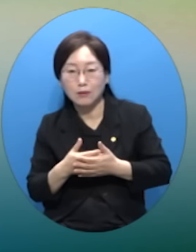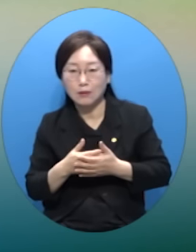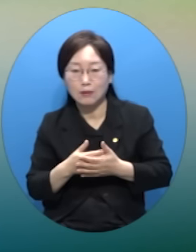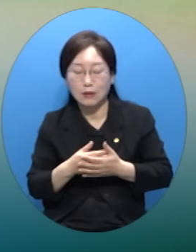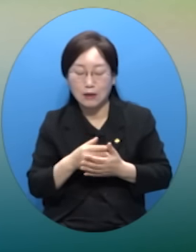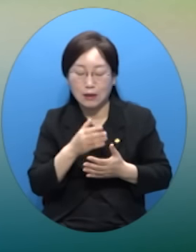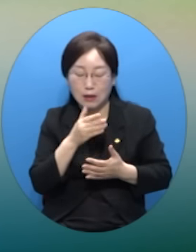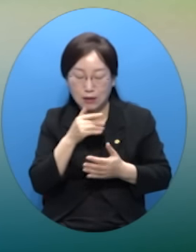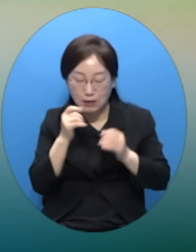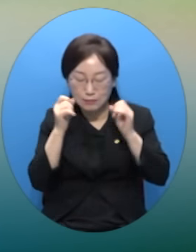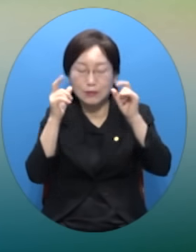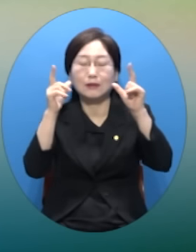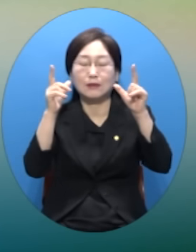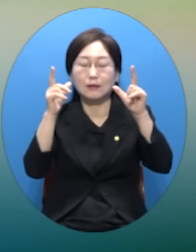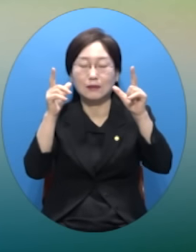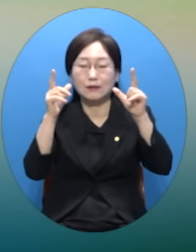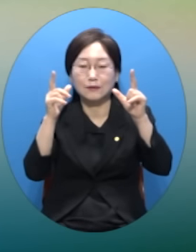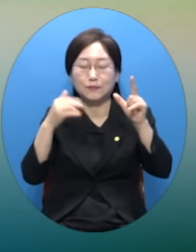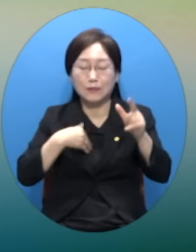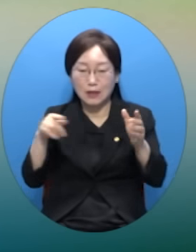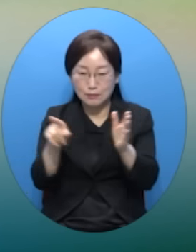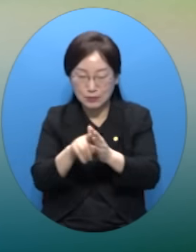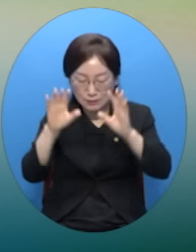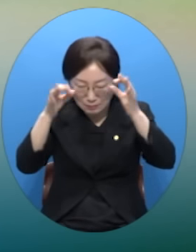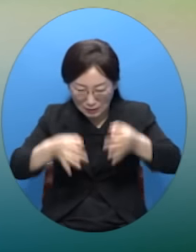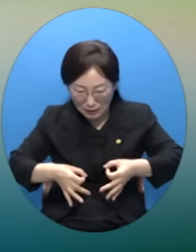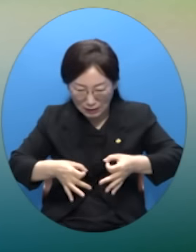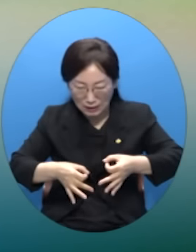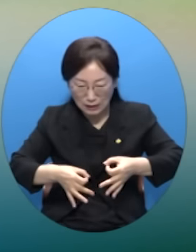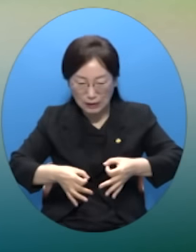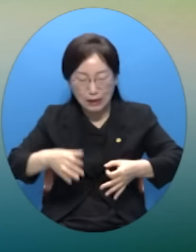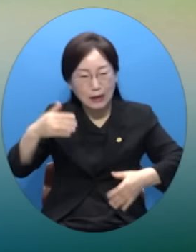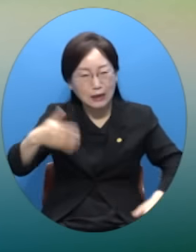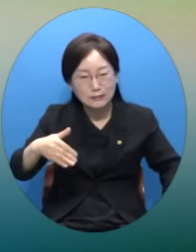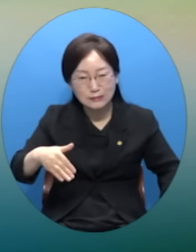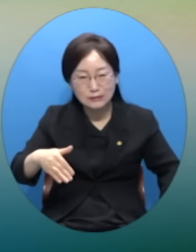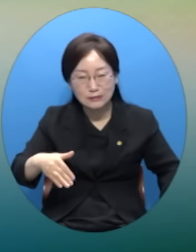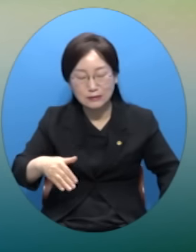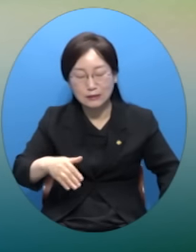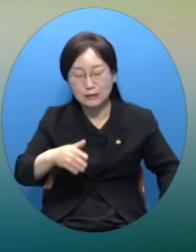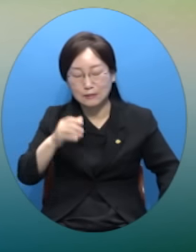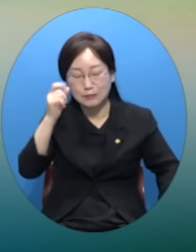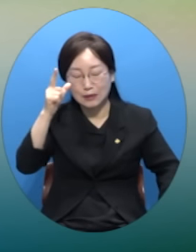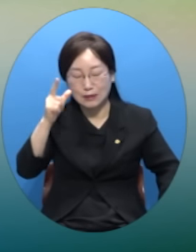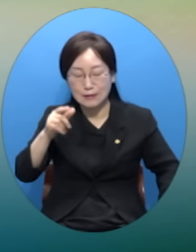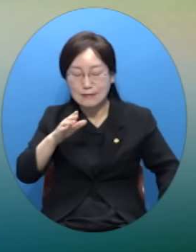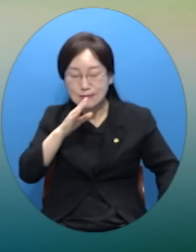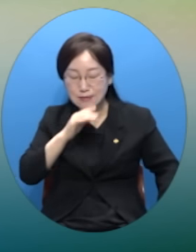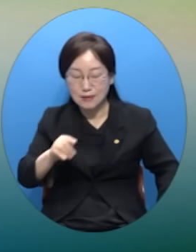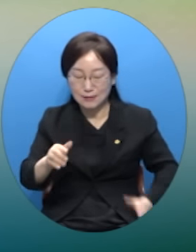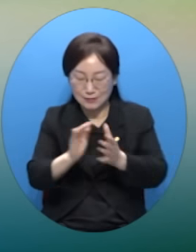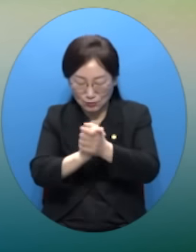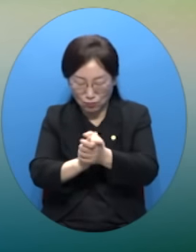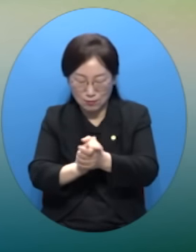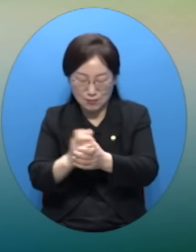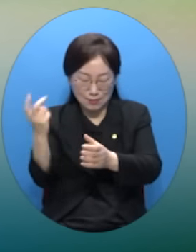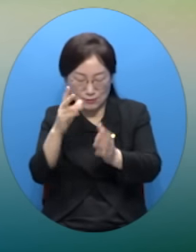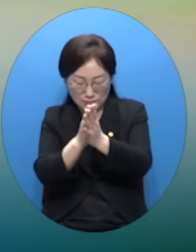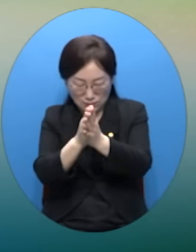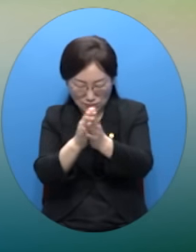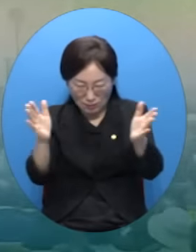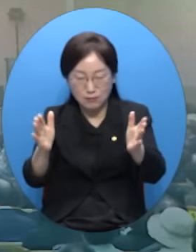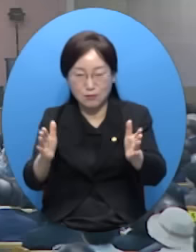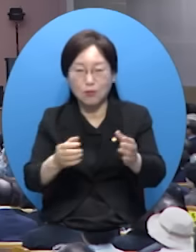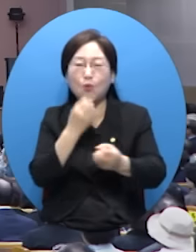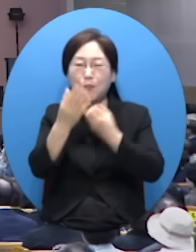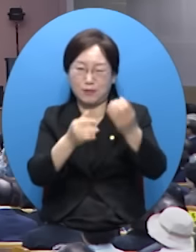깨닫게 되었다. 자기의 믿음의 시절을 깨닫자 진짜 기도의 자리로 나아갈 수 있었다고 사모님은 고백을 합니다. 그렇습니다.